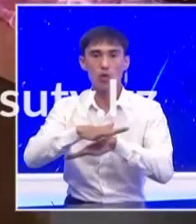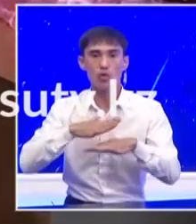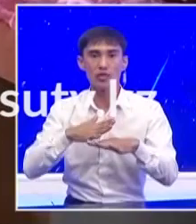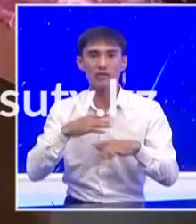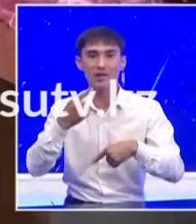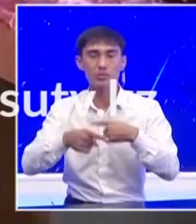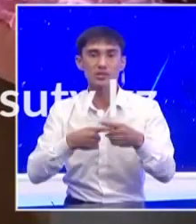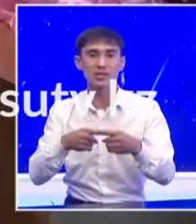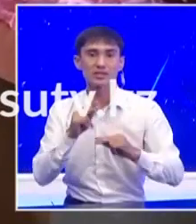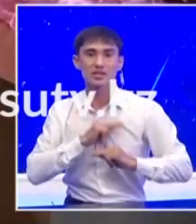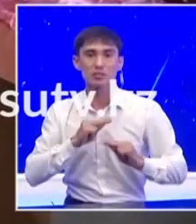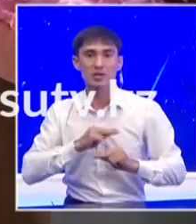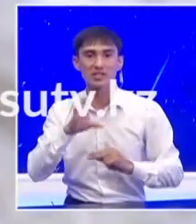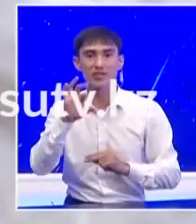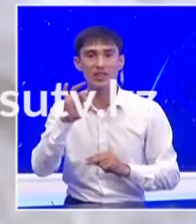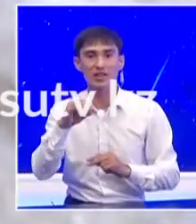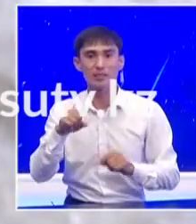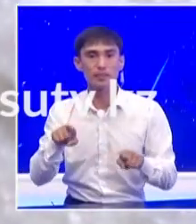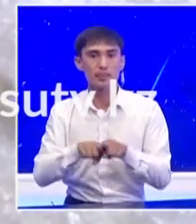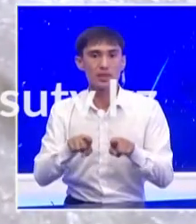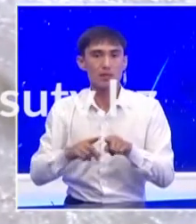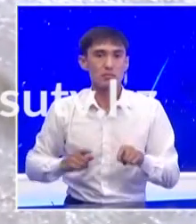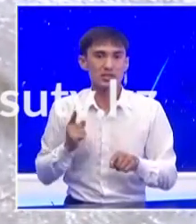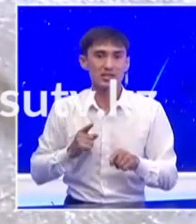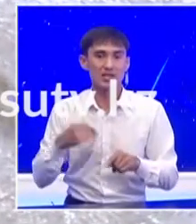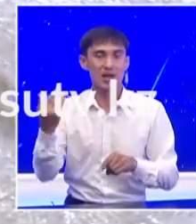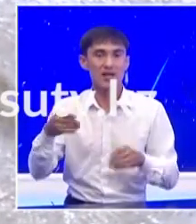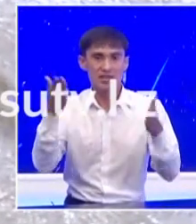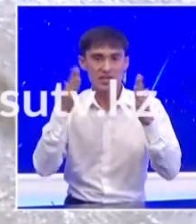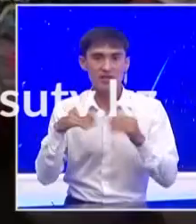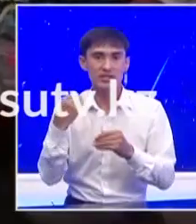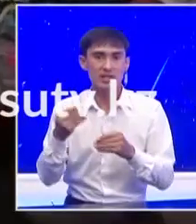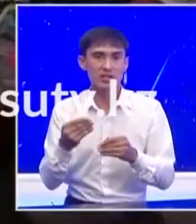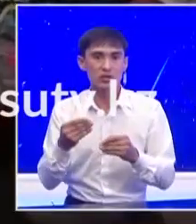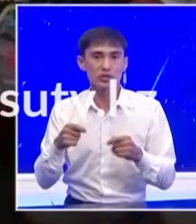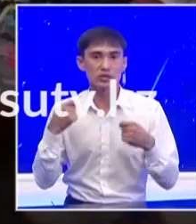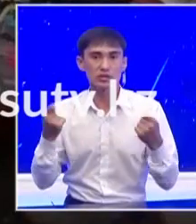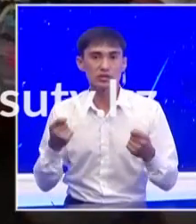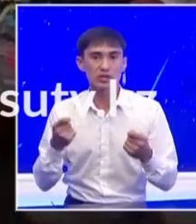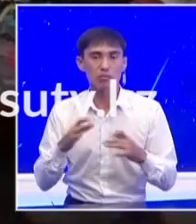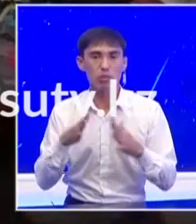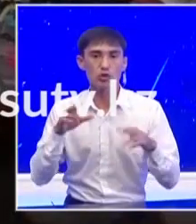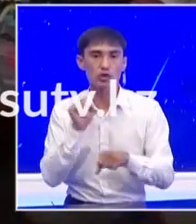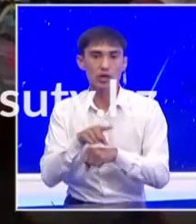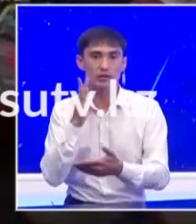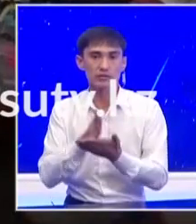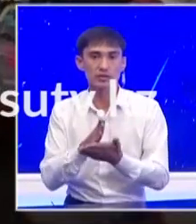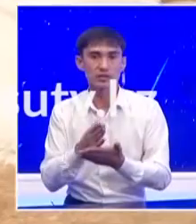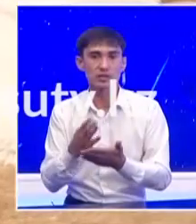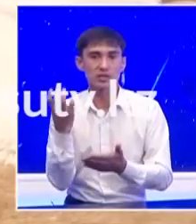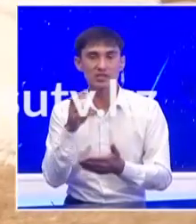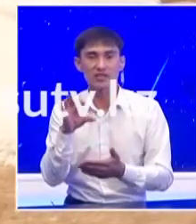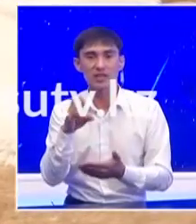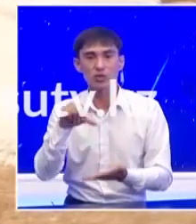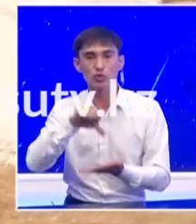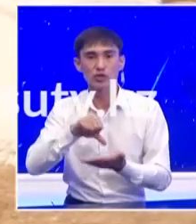Бестюбаева. Уже 5 лет мастерица создает приданное для невест. Заказов с каждым днем становится все больше. А потому в прошлом году Светлана решила